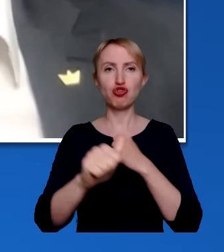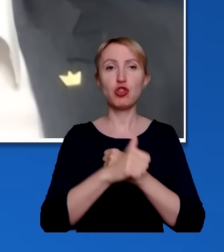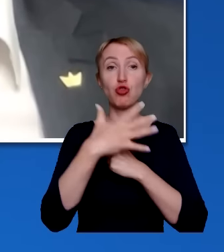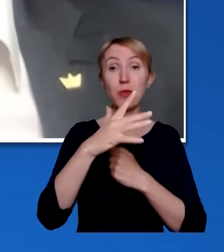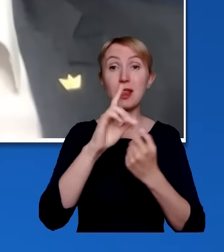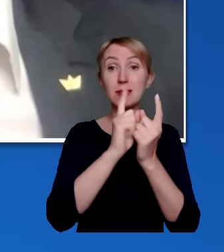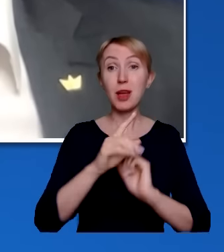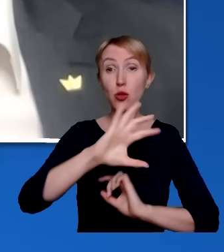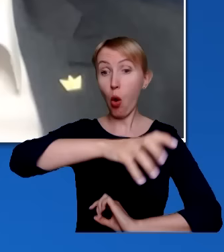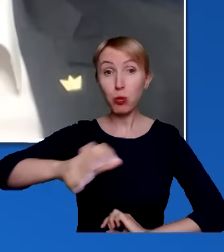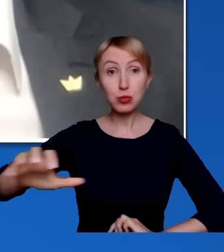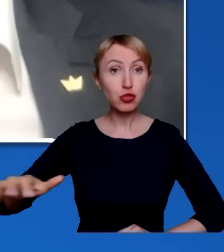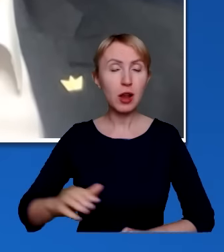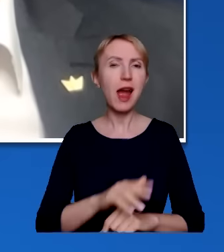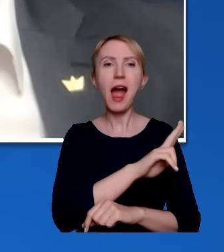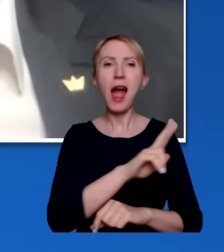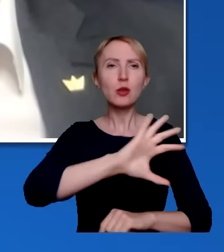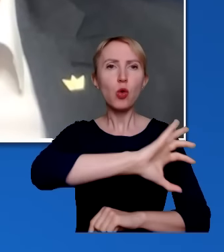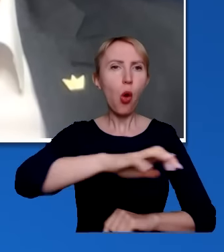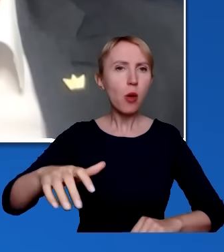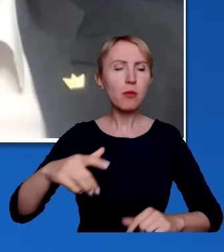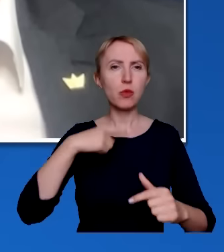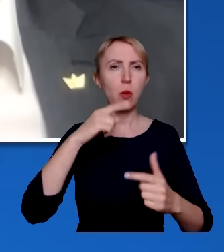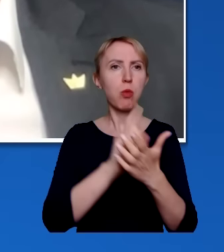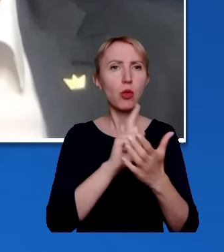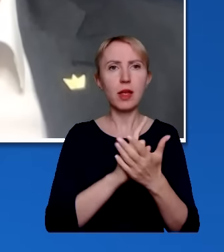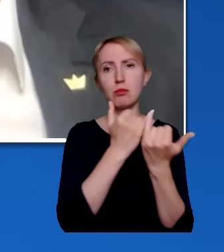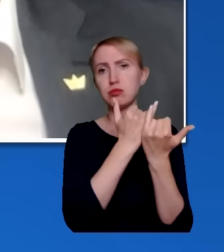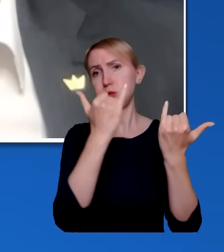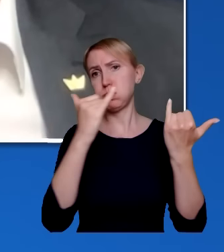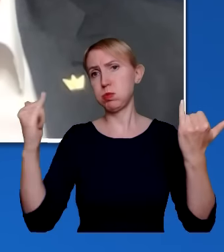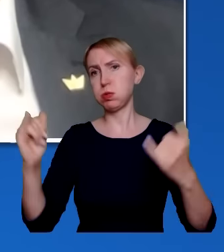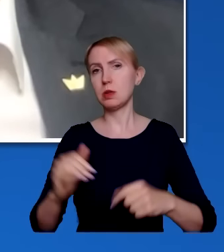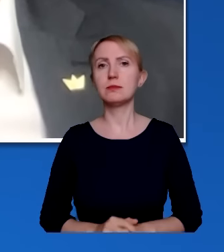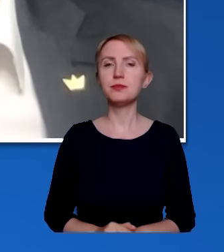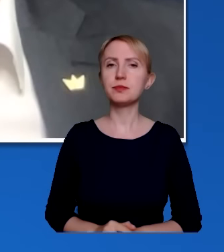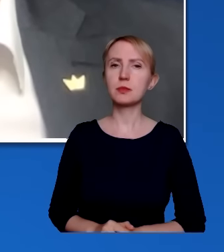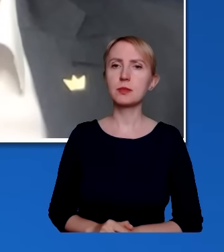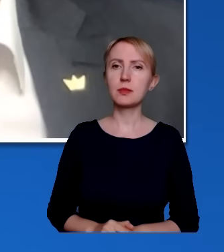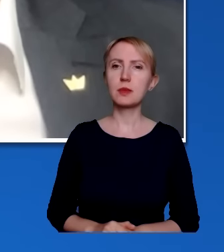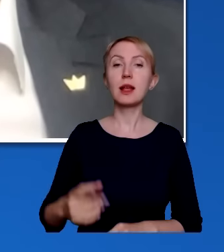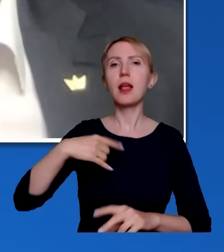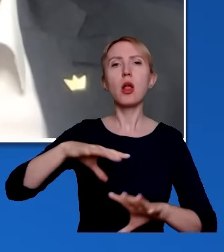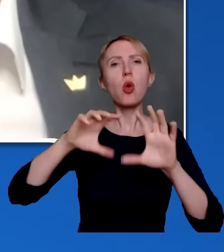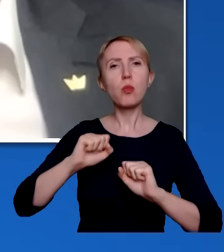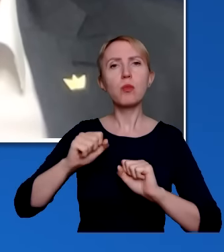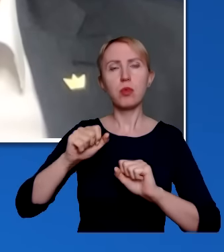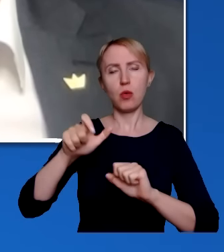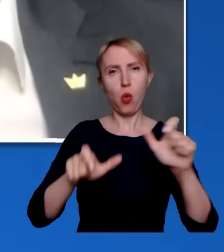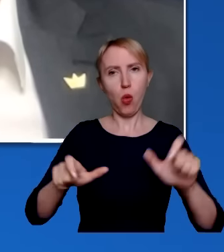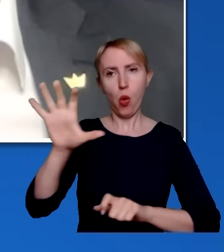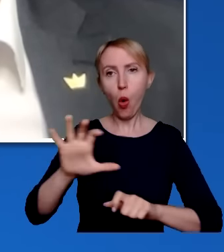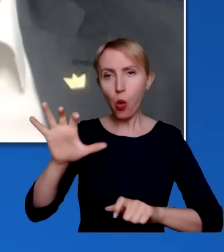obszarów i każdy z tych obszarów jak podat żeby to było też bardziej jasne dla naszych widzów Czy to odejście